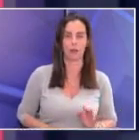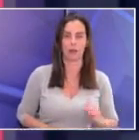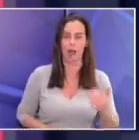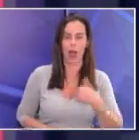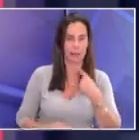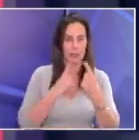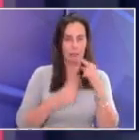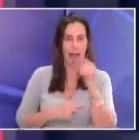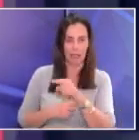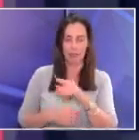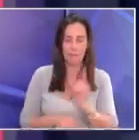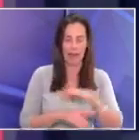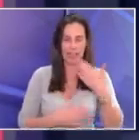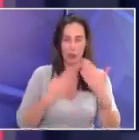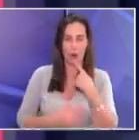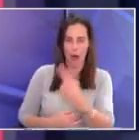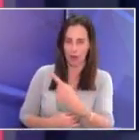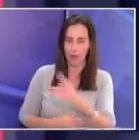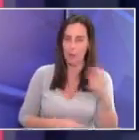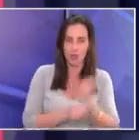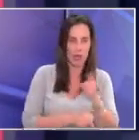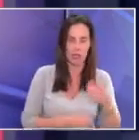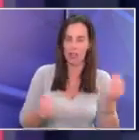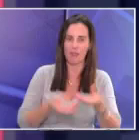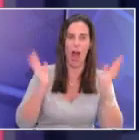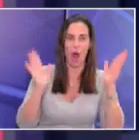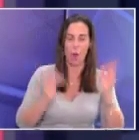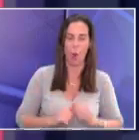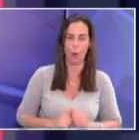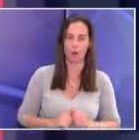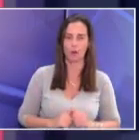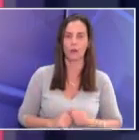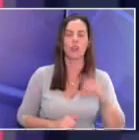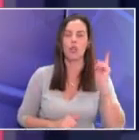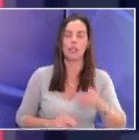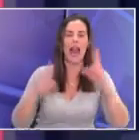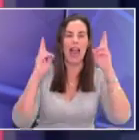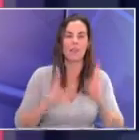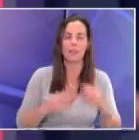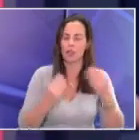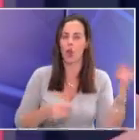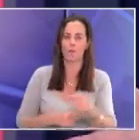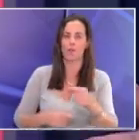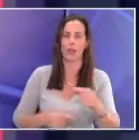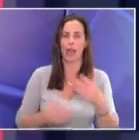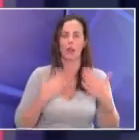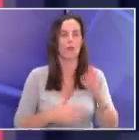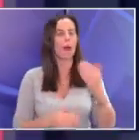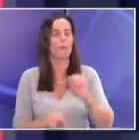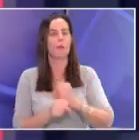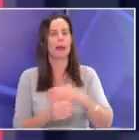אני דיברתי איתו מיד אחרי הדיון. אמרתי לו שמה שהיא עשתה זה דבר חמור מאוד. שצריך להפסיק לתת לה להופיע בדיון. ומה הוא